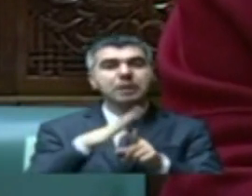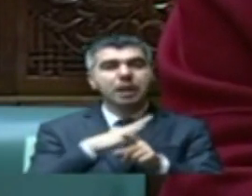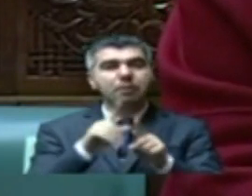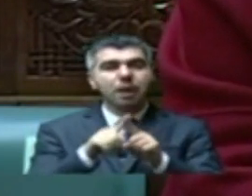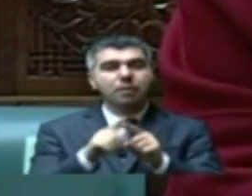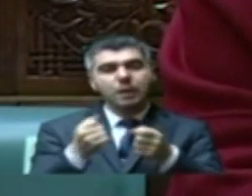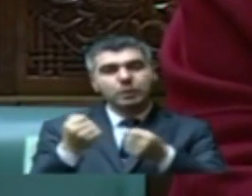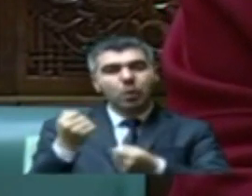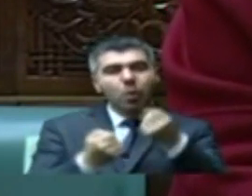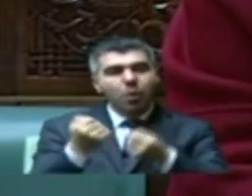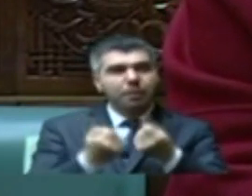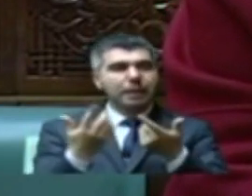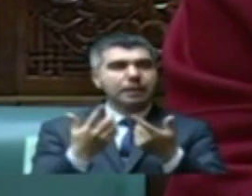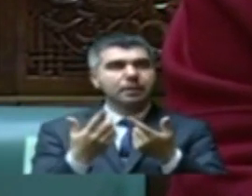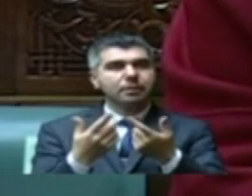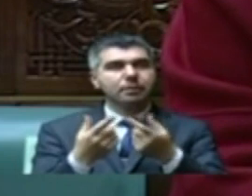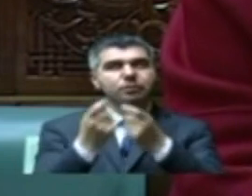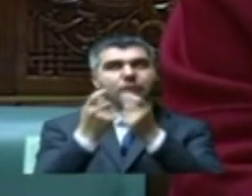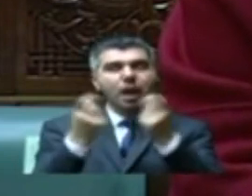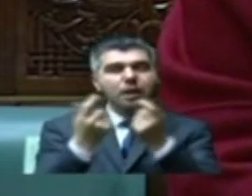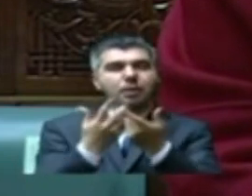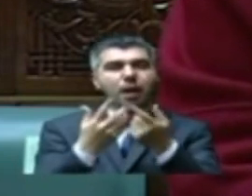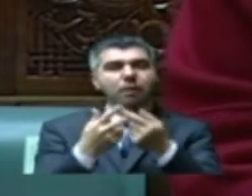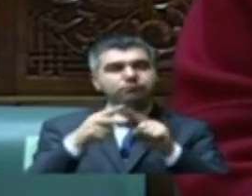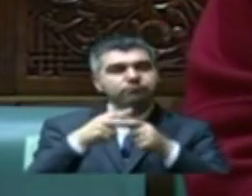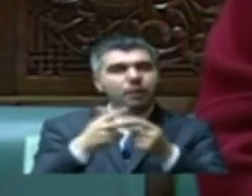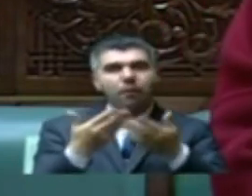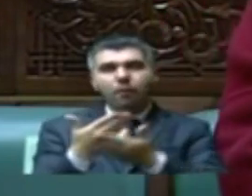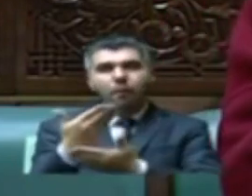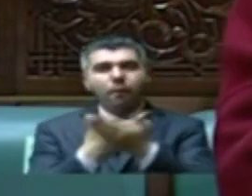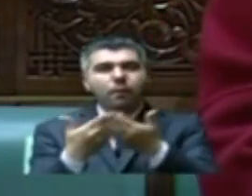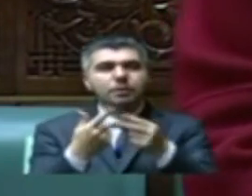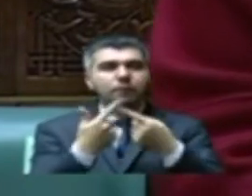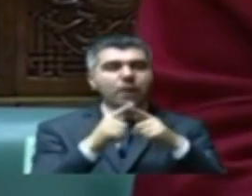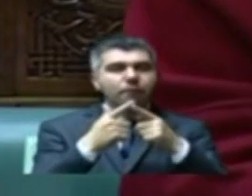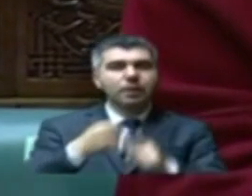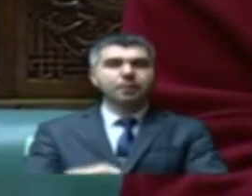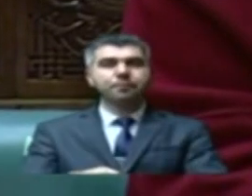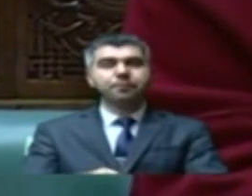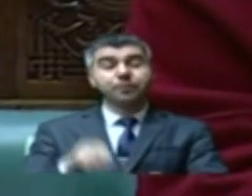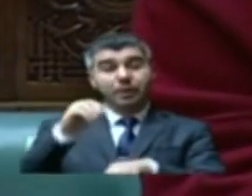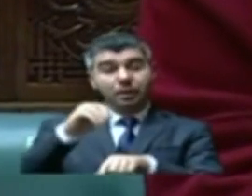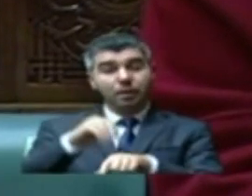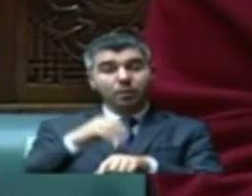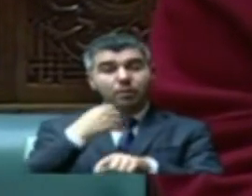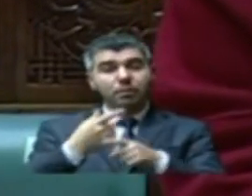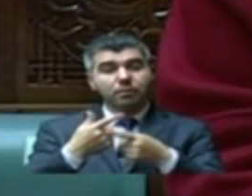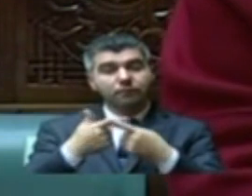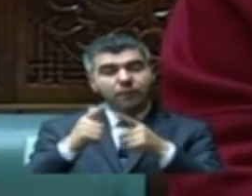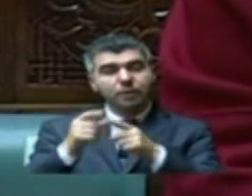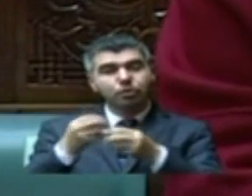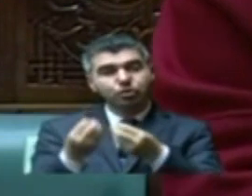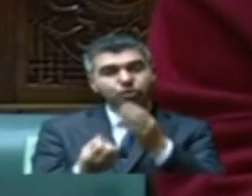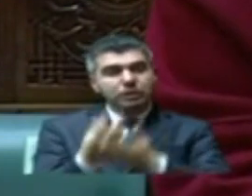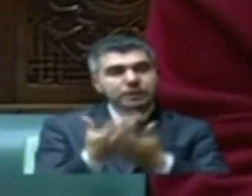الحاصل في بسبب توسع في الأنشطة الصناعية والسياحية وانبعاثات وسائل النقل، فضلا عن طبيعة التخطيط الحضاري وما يتطلبه من